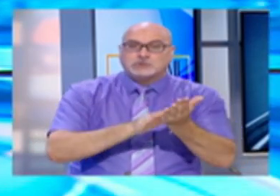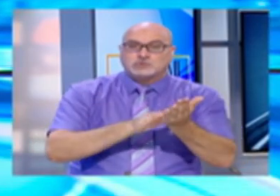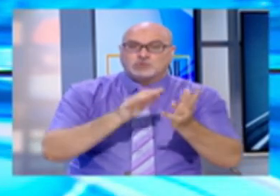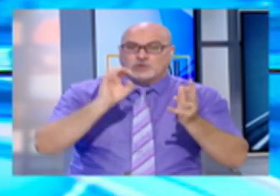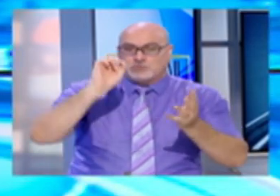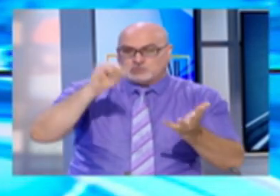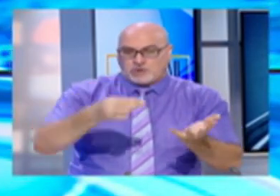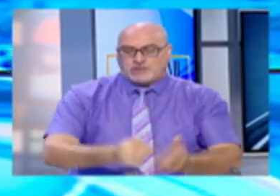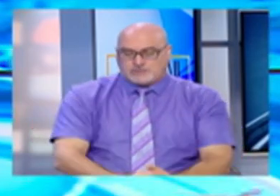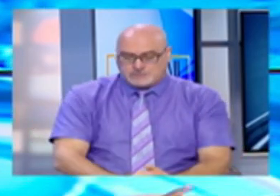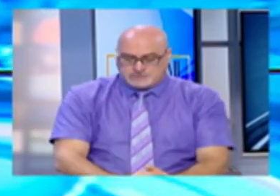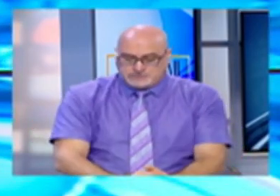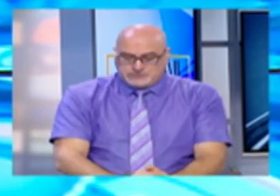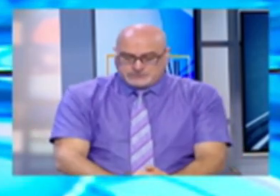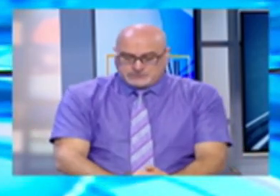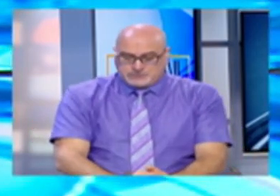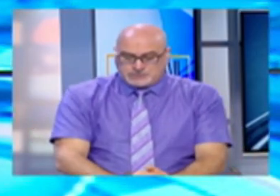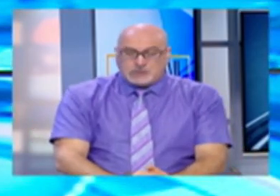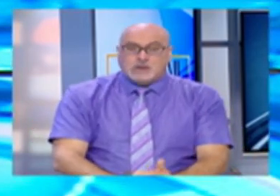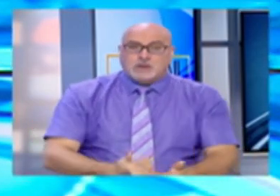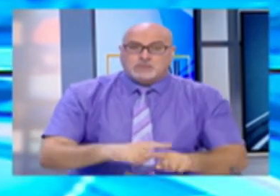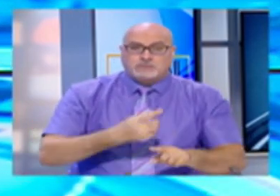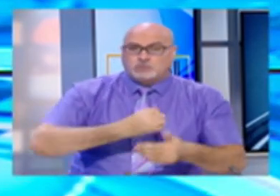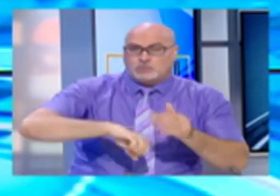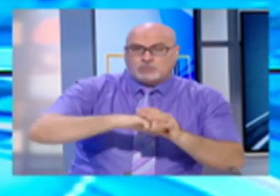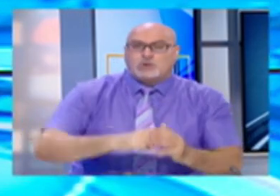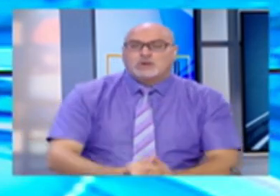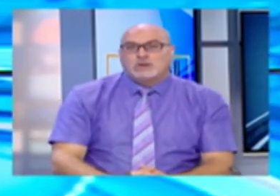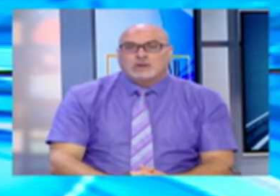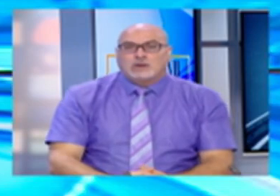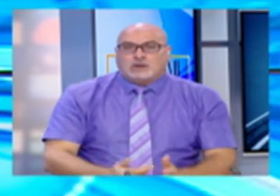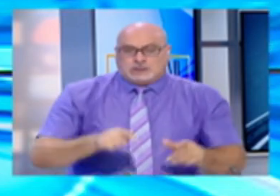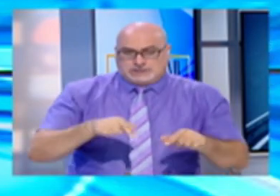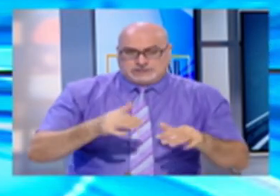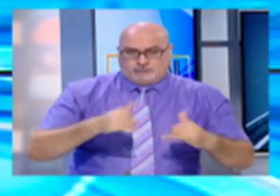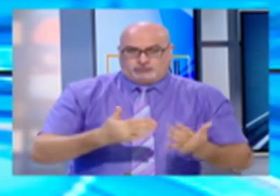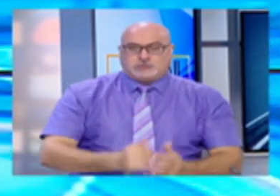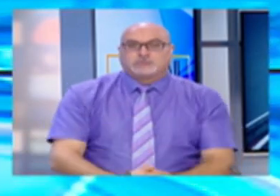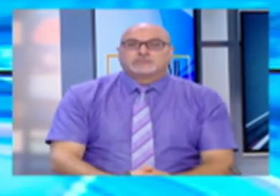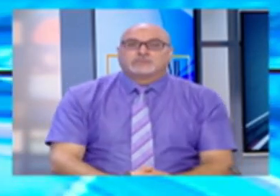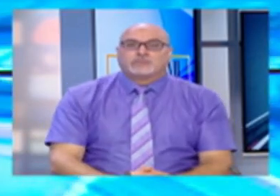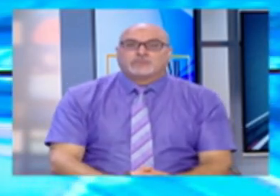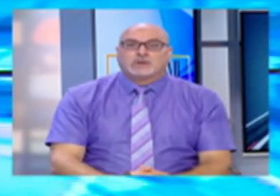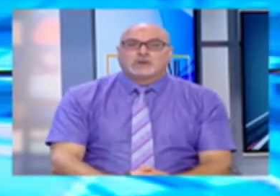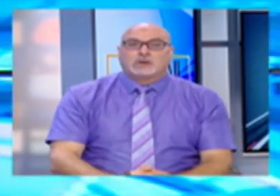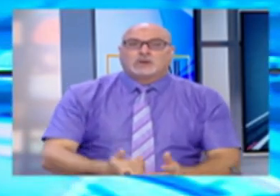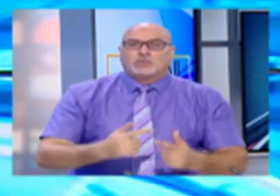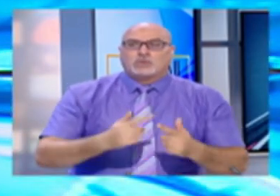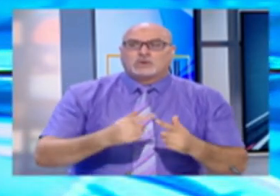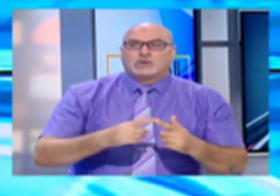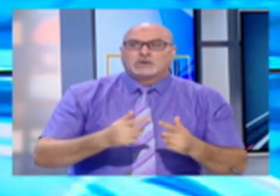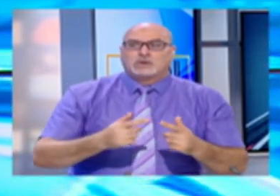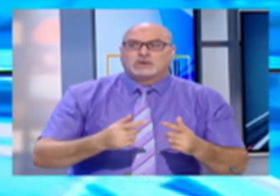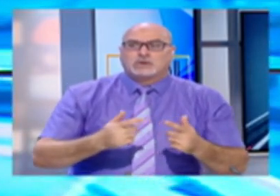لمنتخبنا الوطني. كرويا دائما ومحليا، تتواصل اليوم اللقاءات الفاصلة لمجموعة